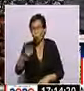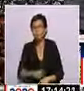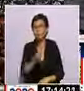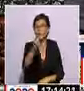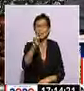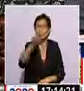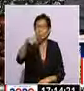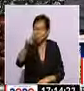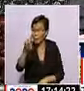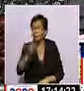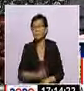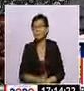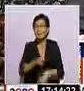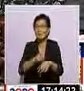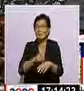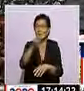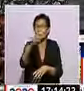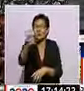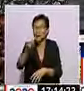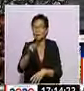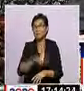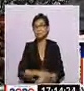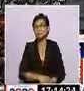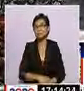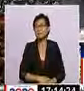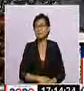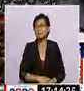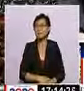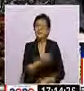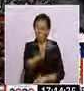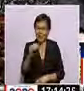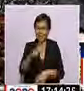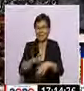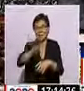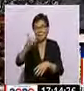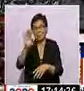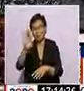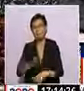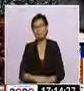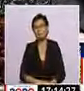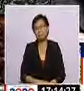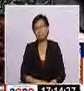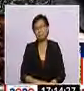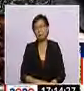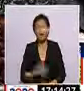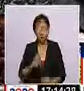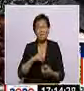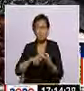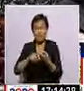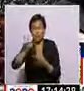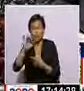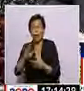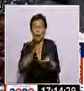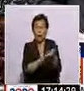Tumpat, di Marang dan juga di Johor Bahru. Bagi